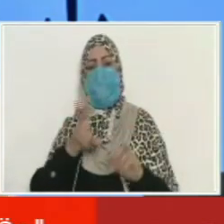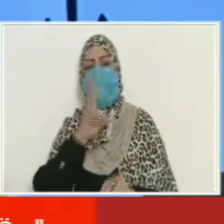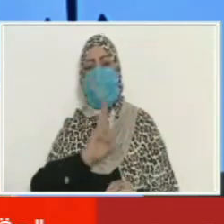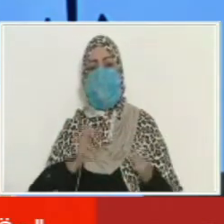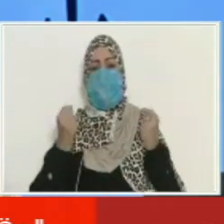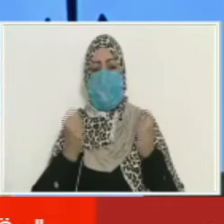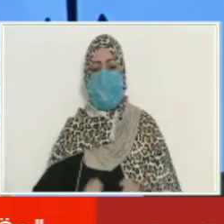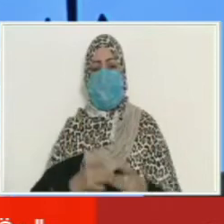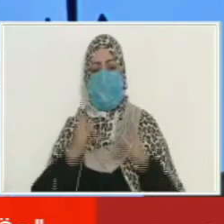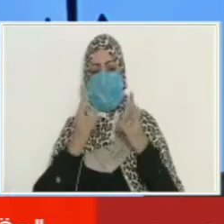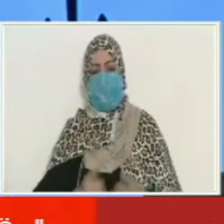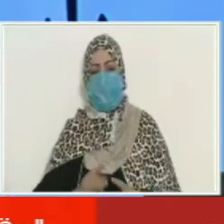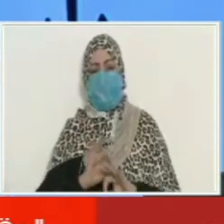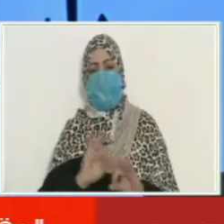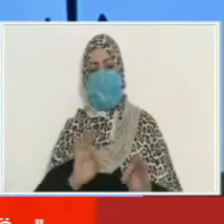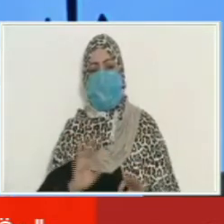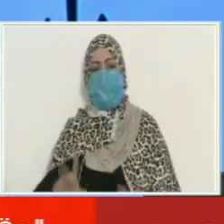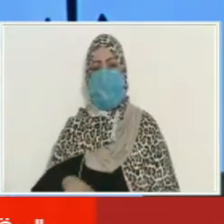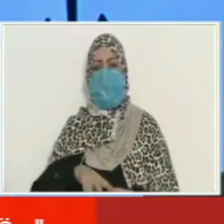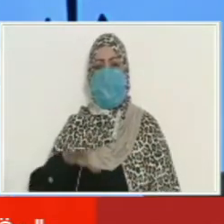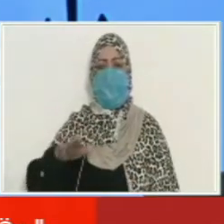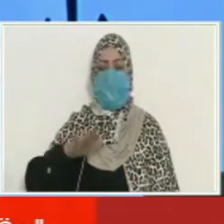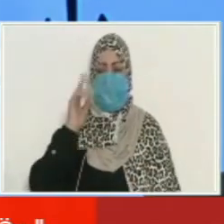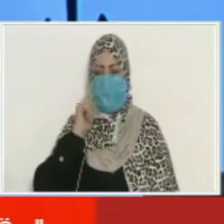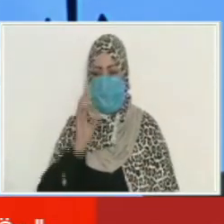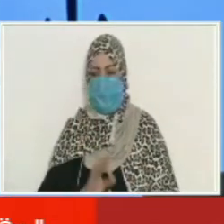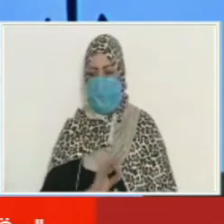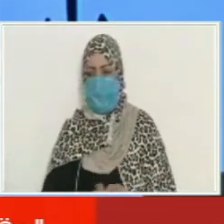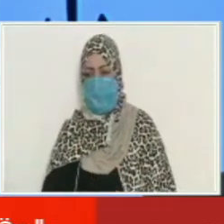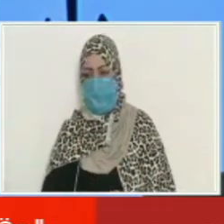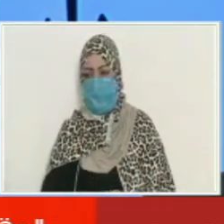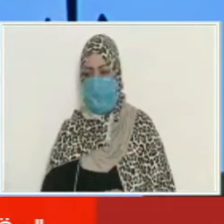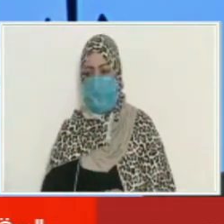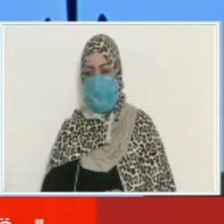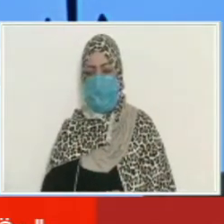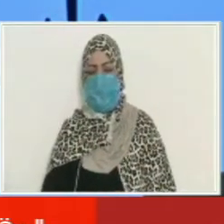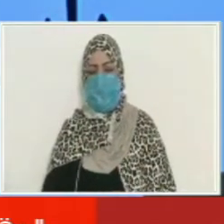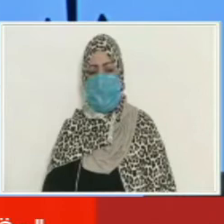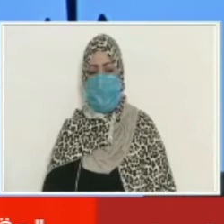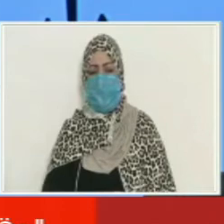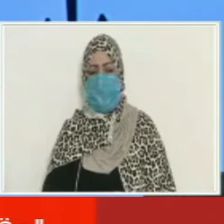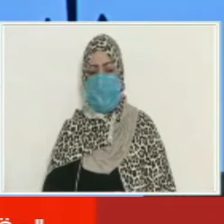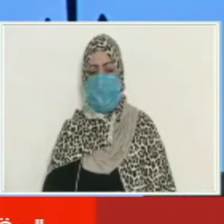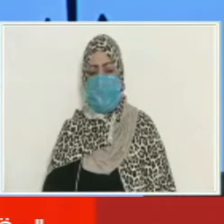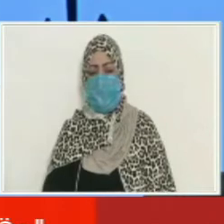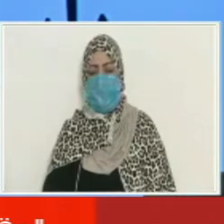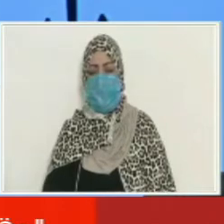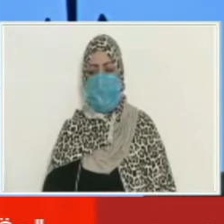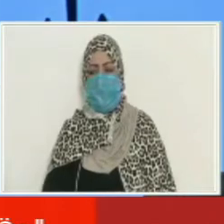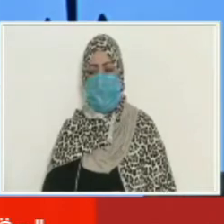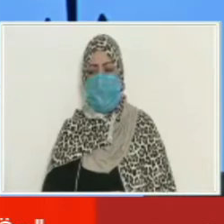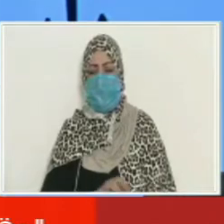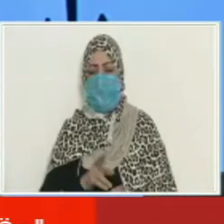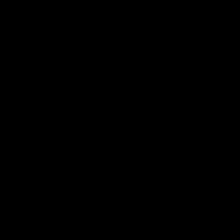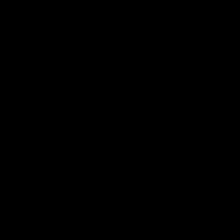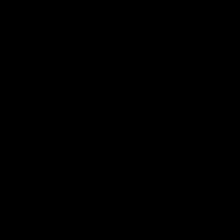أيضا كان عندنا مما ورد في الحلقة الماضية من الأسئلة،